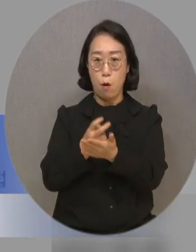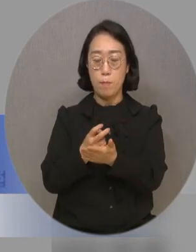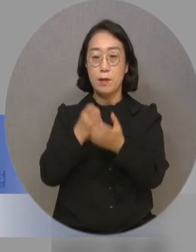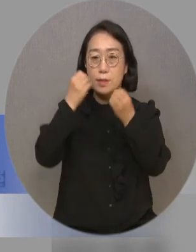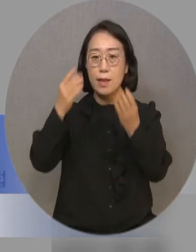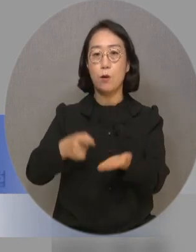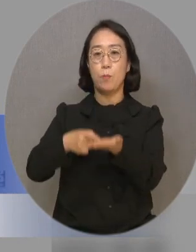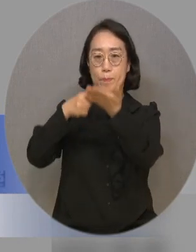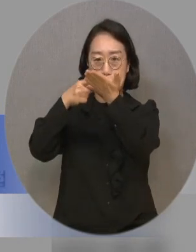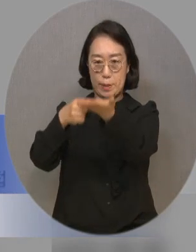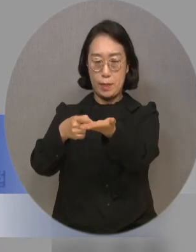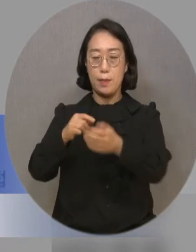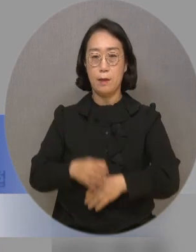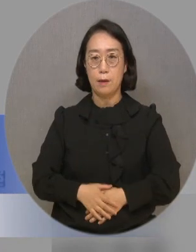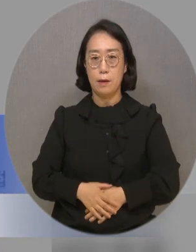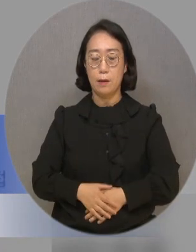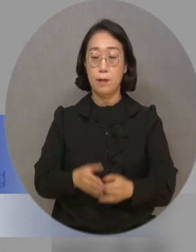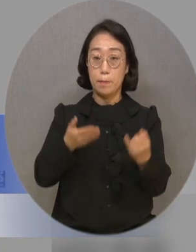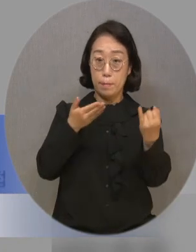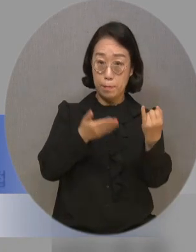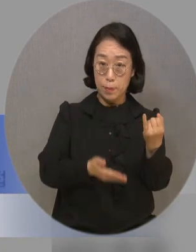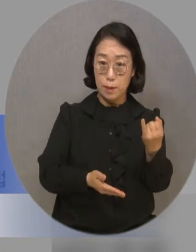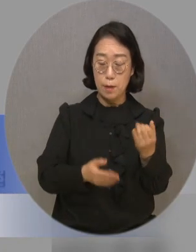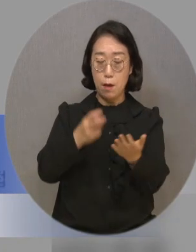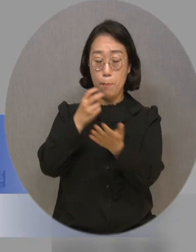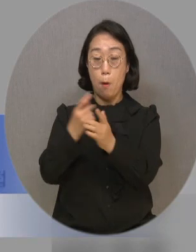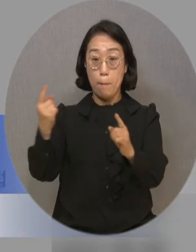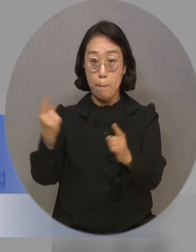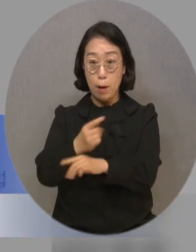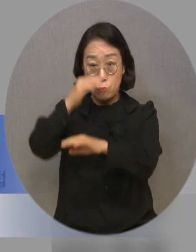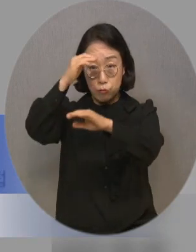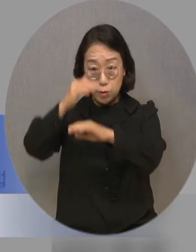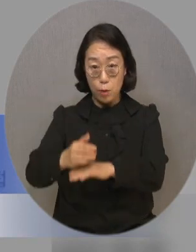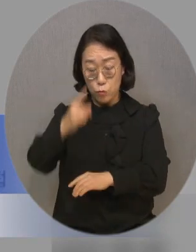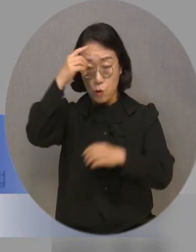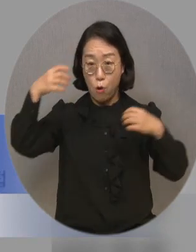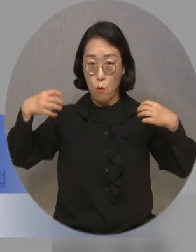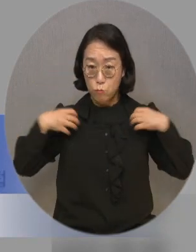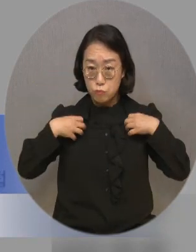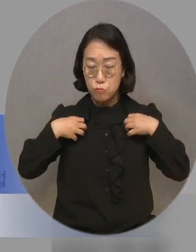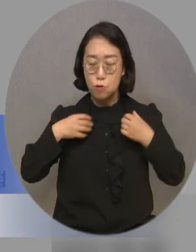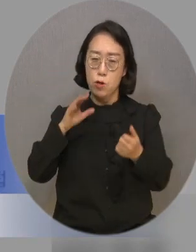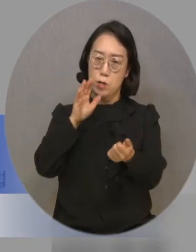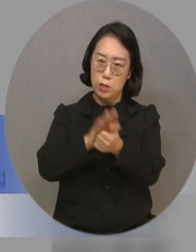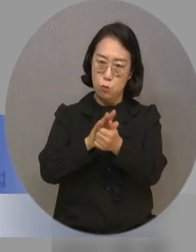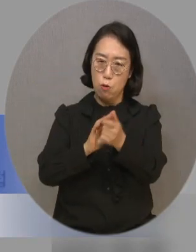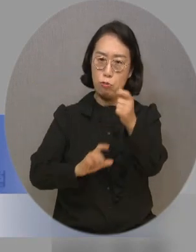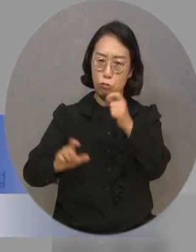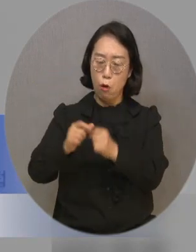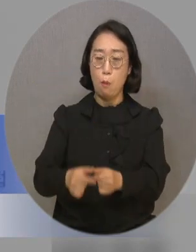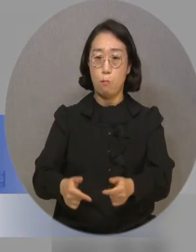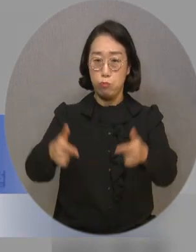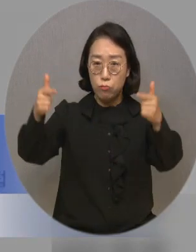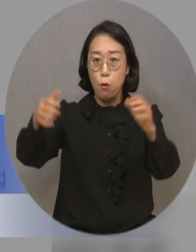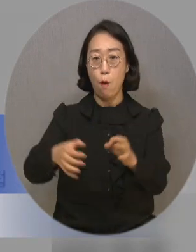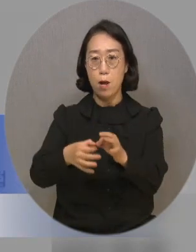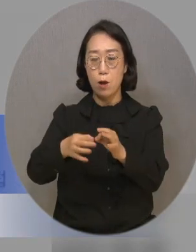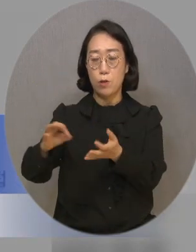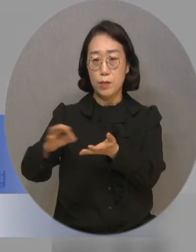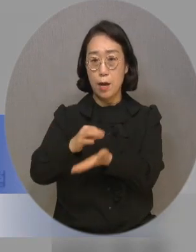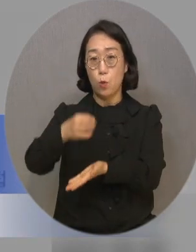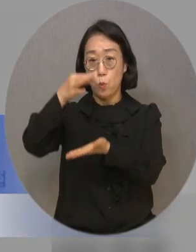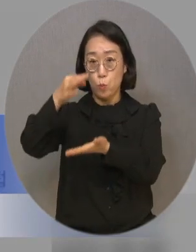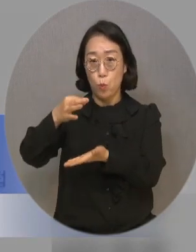법률안을 발의했습니다. 김 의원은 개정 법률안에 정부 지원 근거를 강화하는 한편 이 관련 예산의